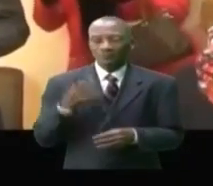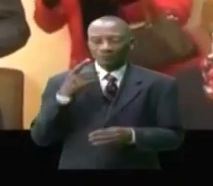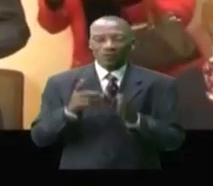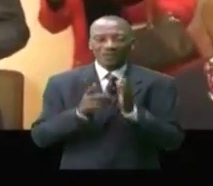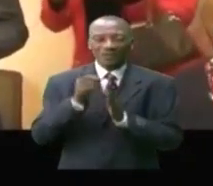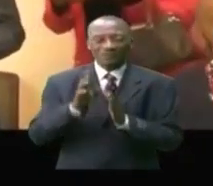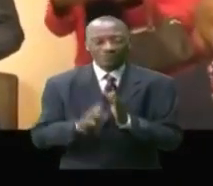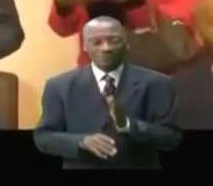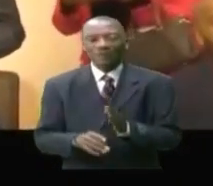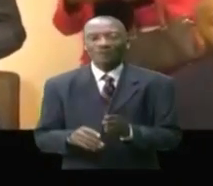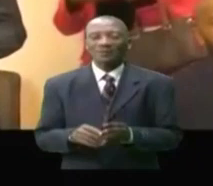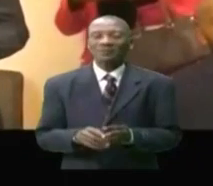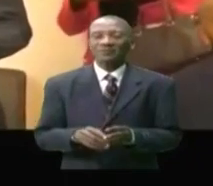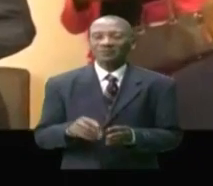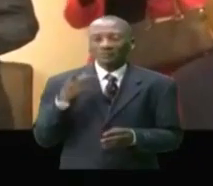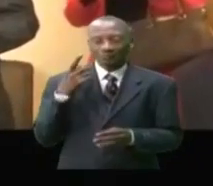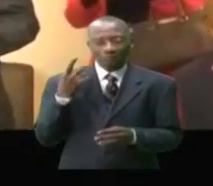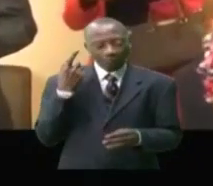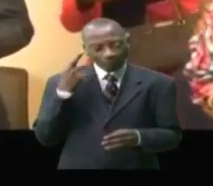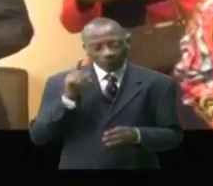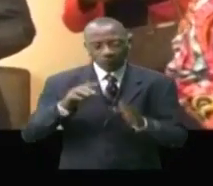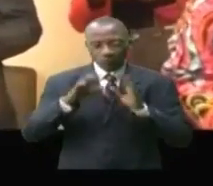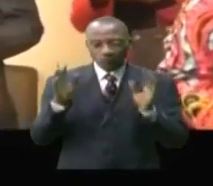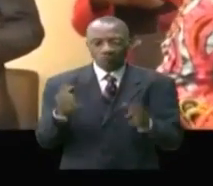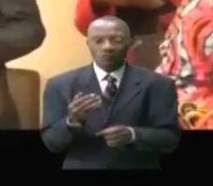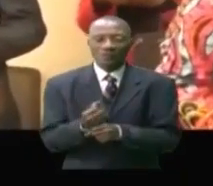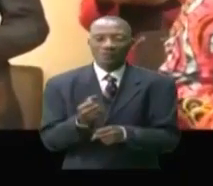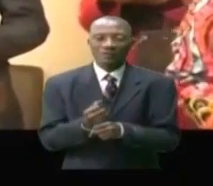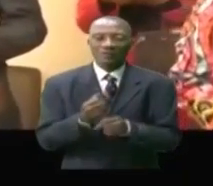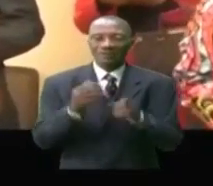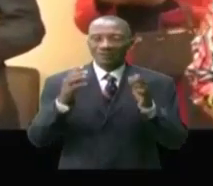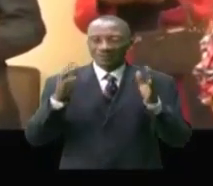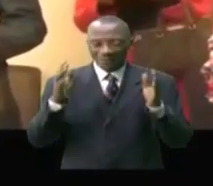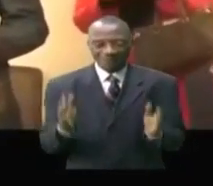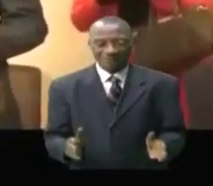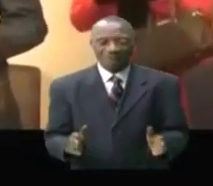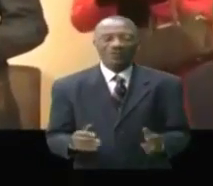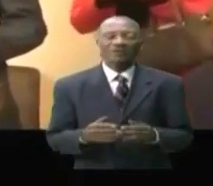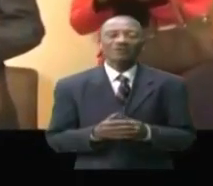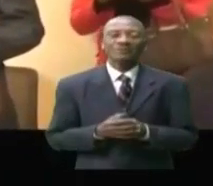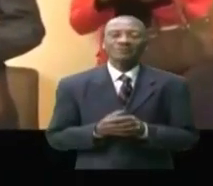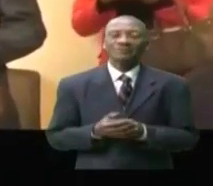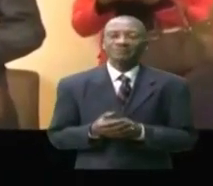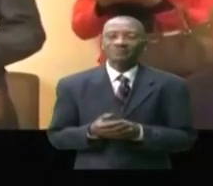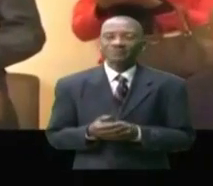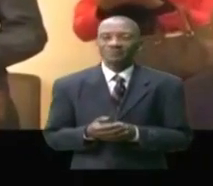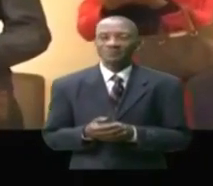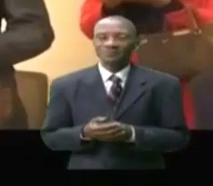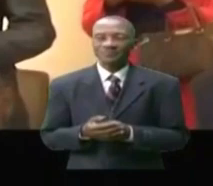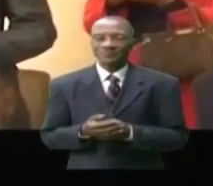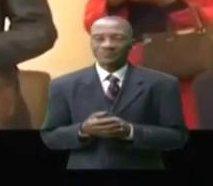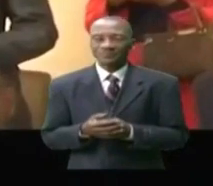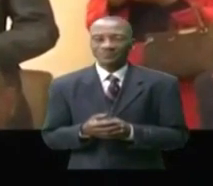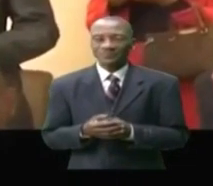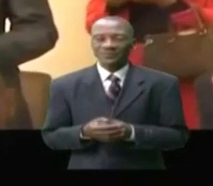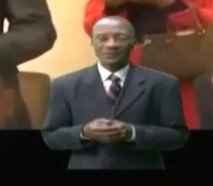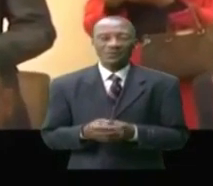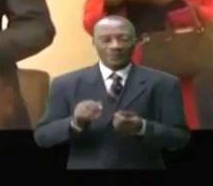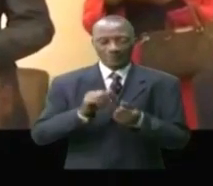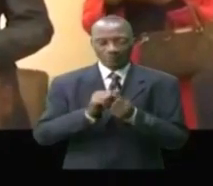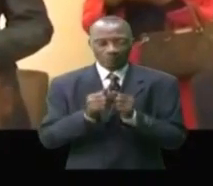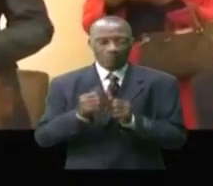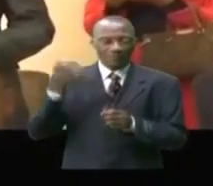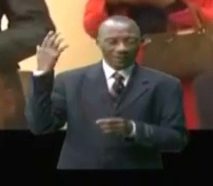de grande envergure. Le conseil d'administration ne manquera pas de s'évertuer pour que la Cominière